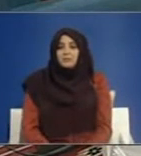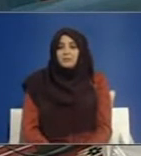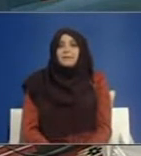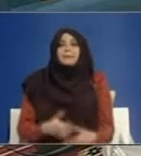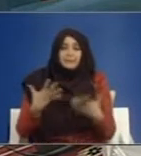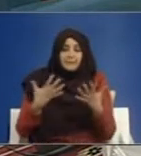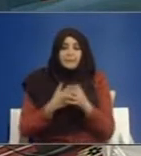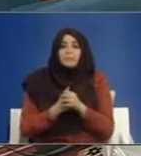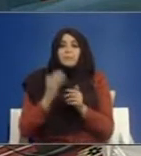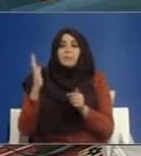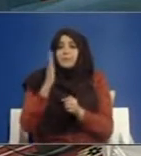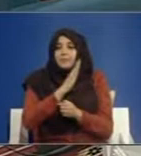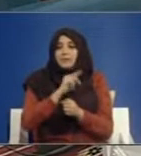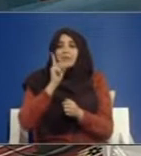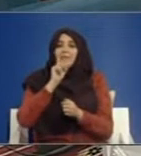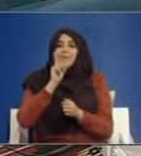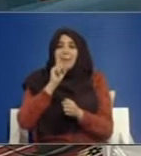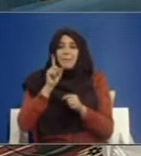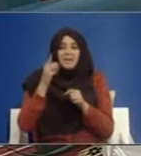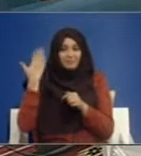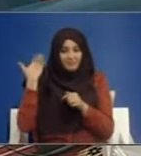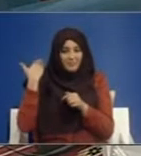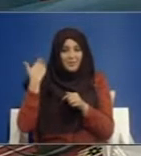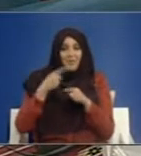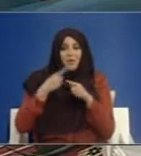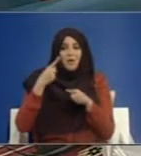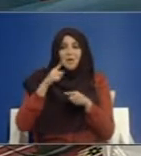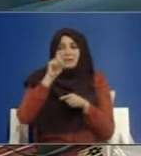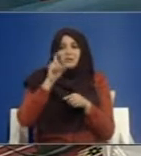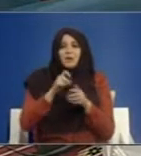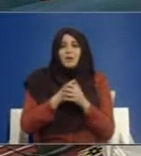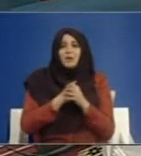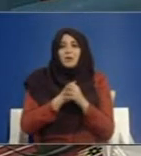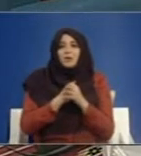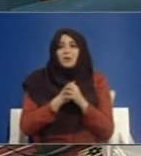الشيخ محمد، تقول الأخت بديعة أيضا في السؤال الثاني.